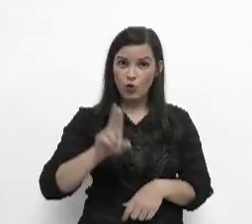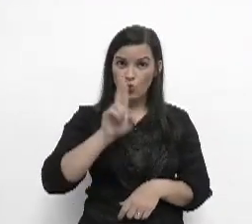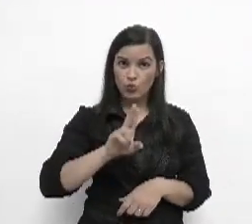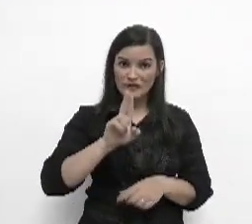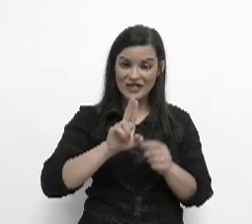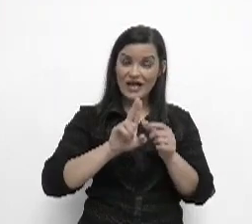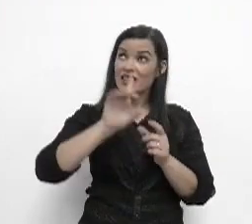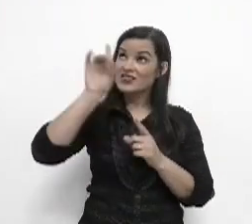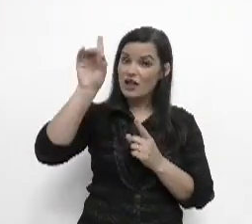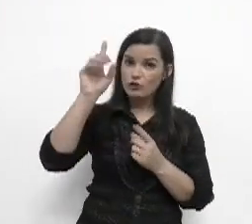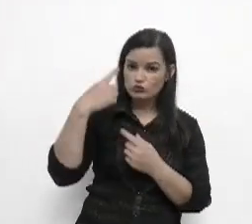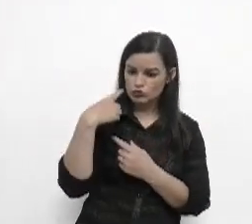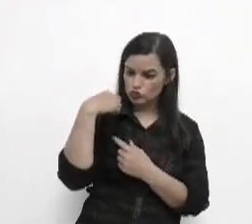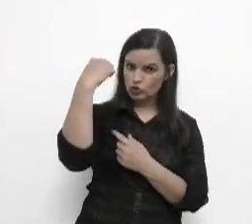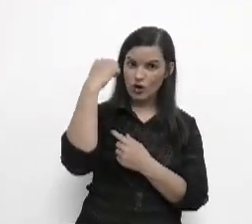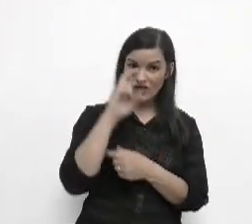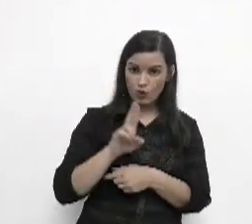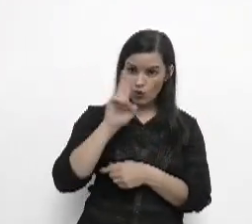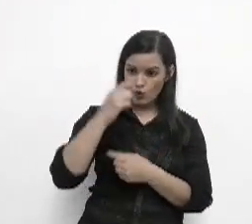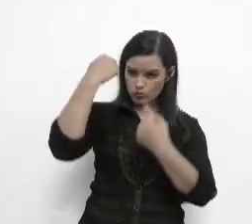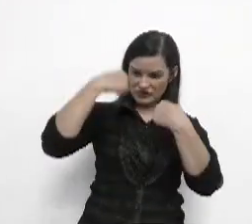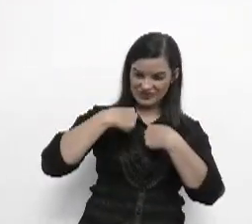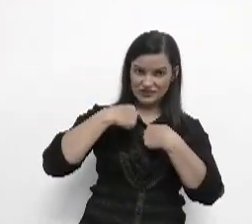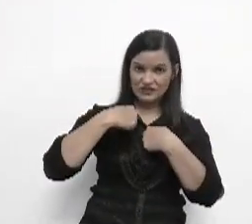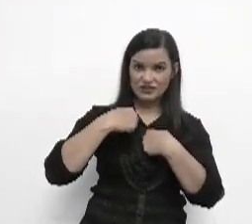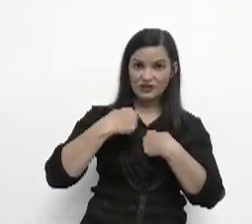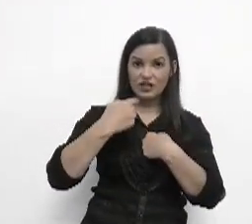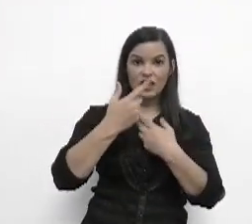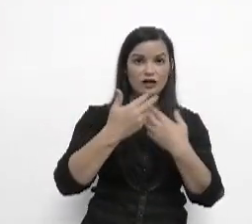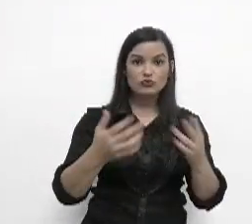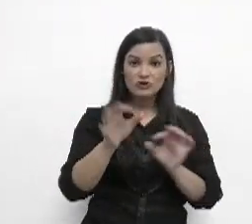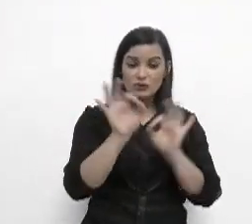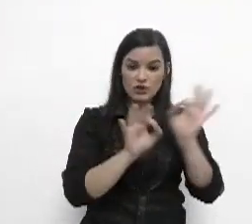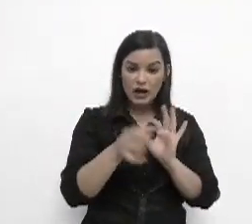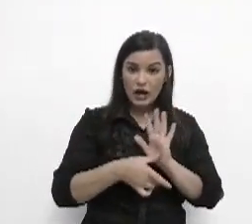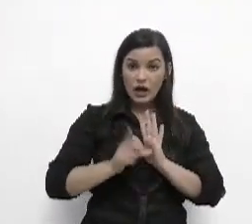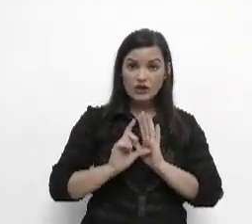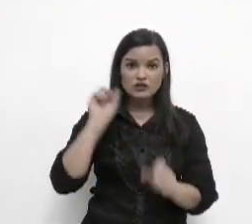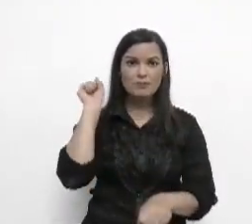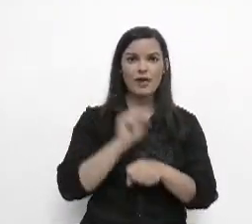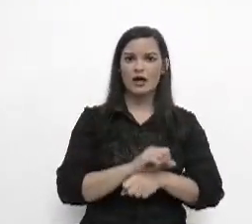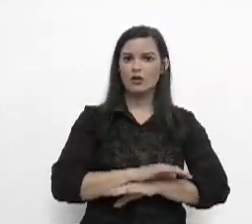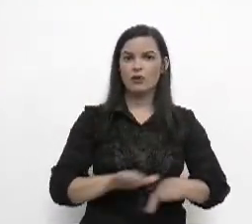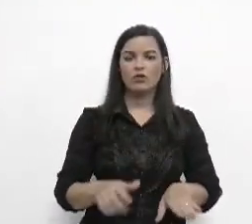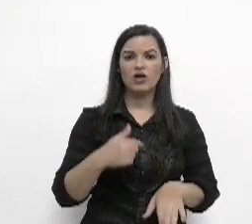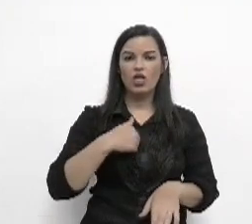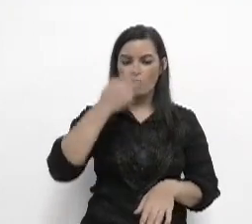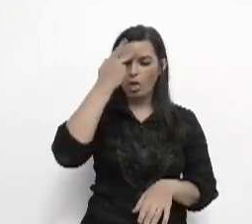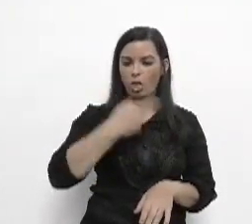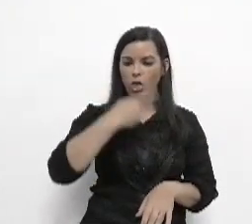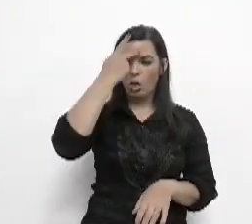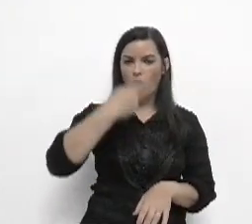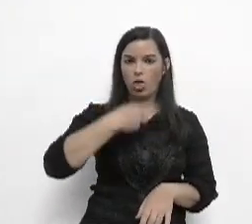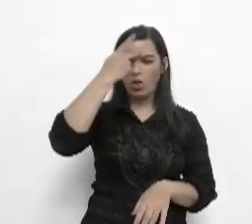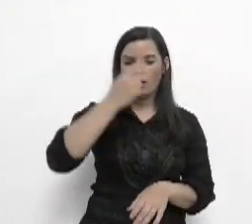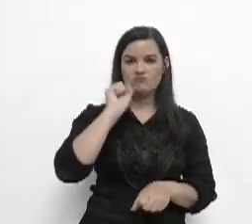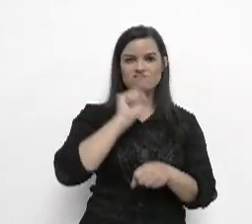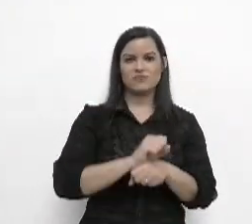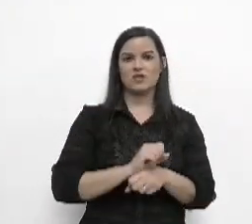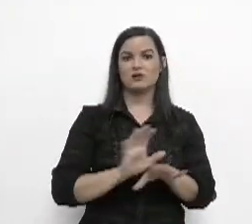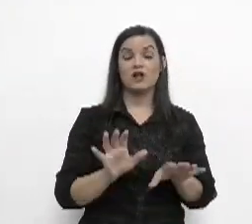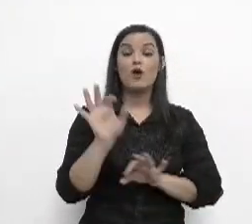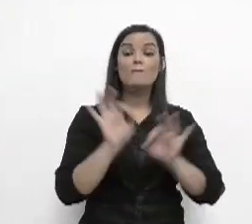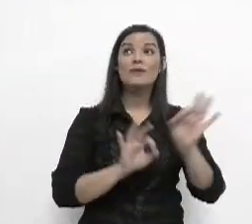param. 왜냐하면 우리가 예수님의 도구가 되기 때문에 Porque 그렇습니다. agora somos instrumentos de Jesus. 예수님의 계획이 우리 속으로 들어와야 O 됩니다. plano de